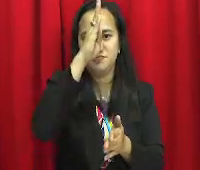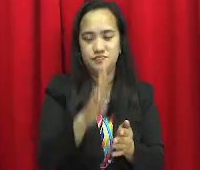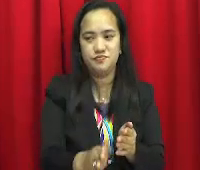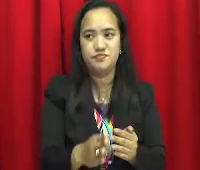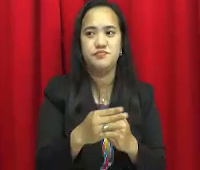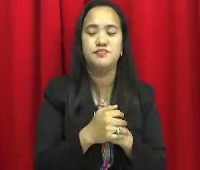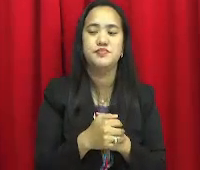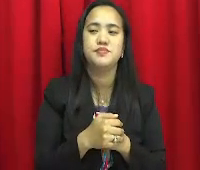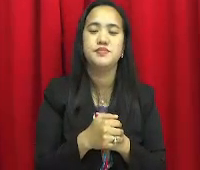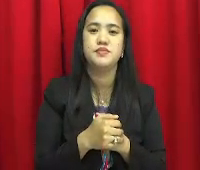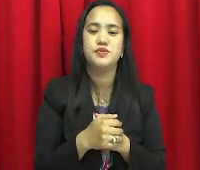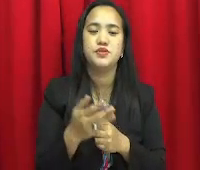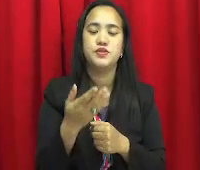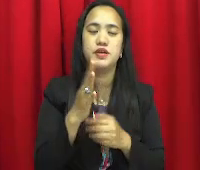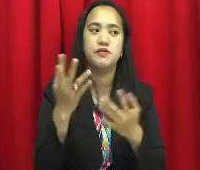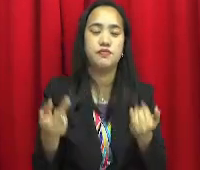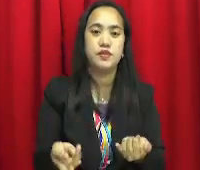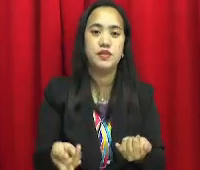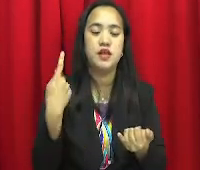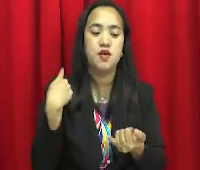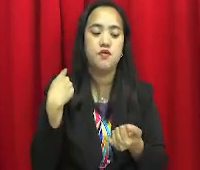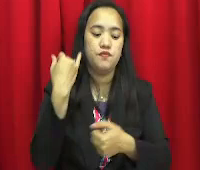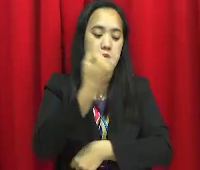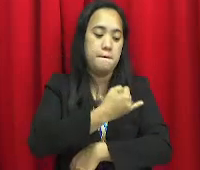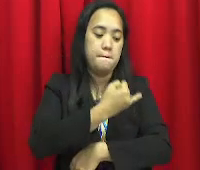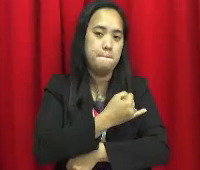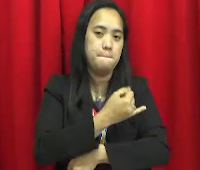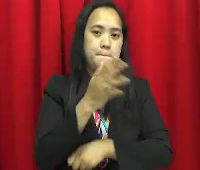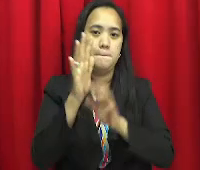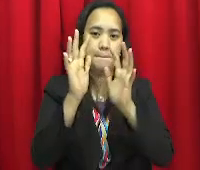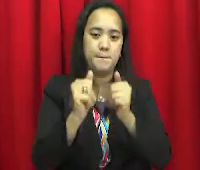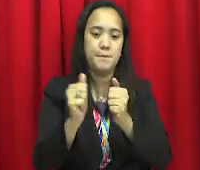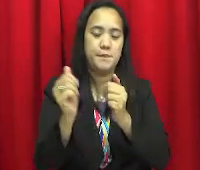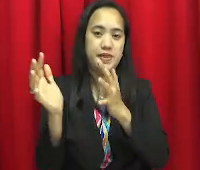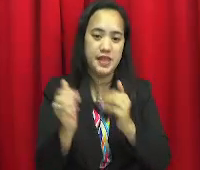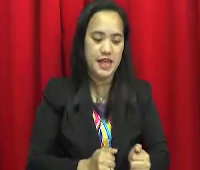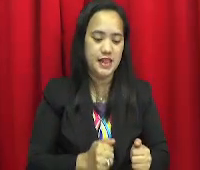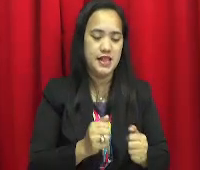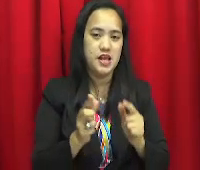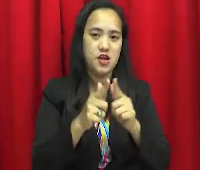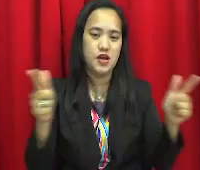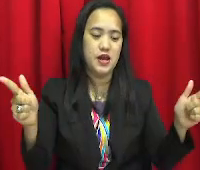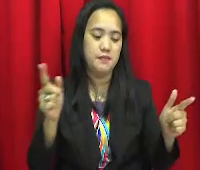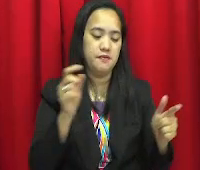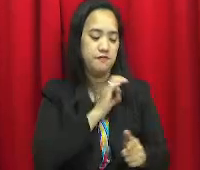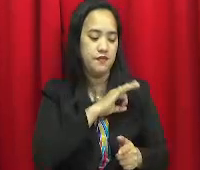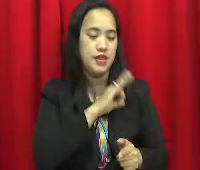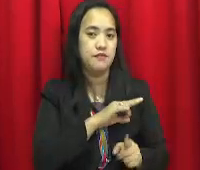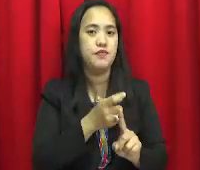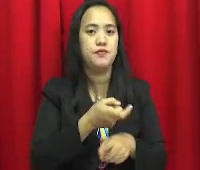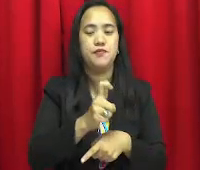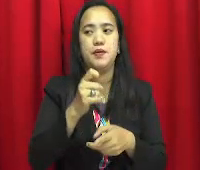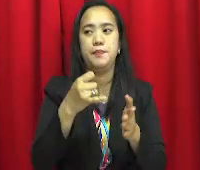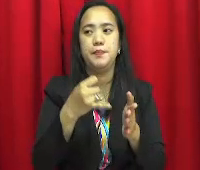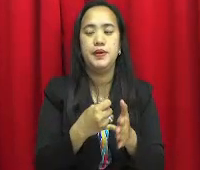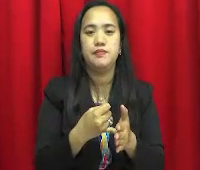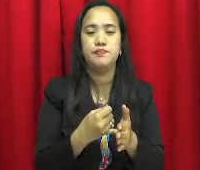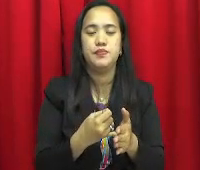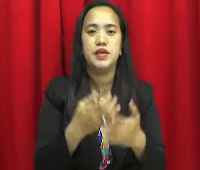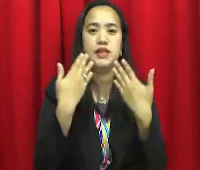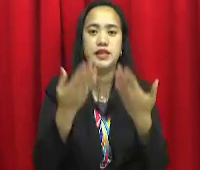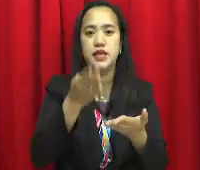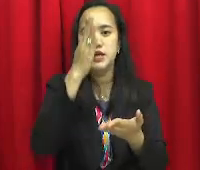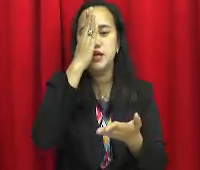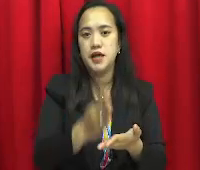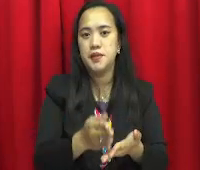investment, makakakuha ka rin ng magandang profit. Yeah. Kaya yun yung pasasalamat ko dahil... ang foundation namin ay salita ng